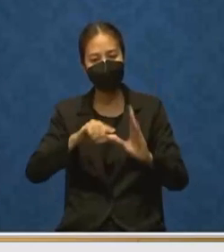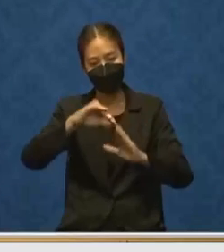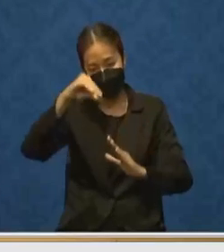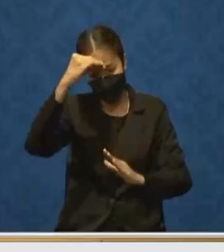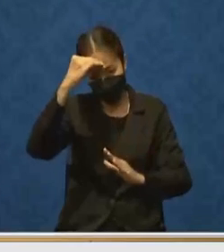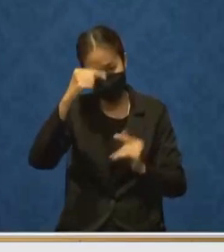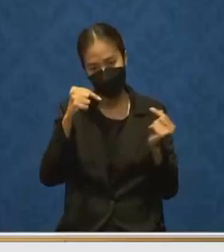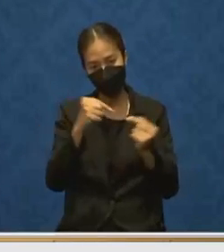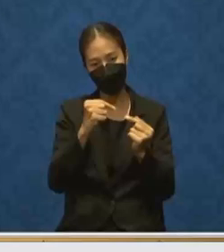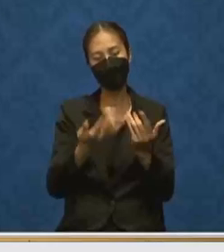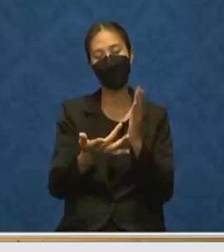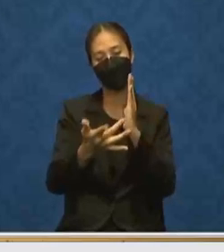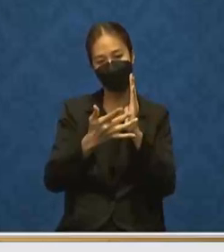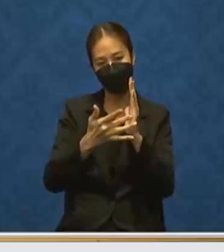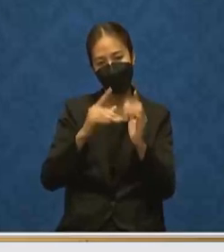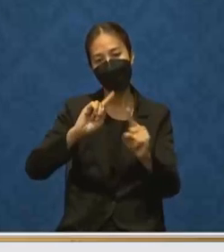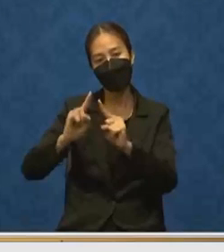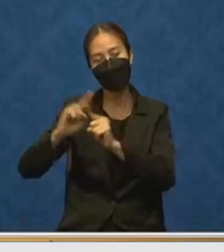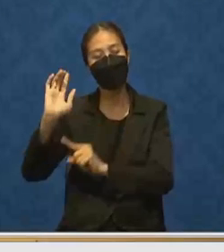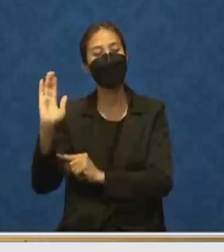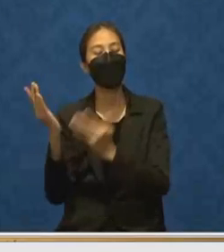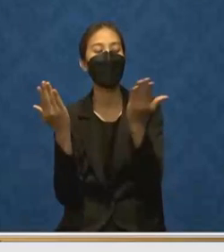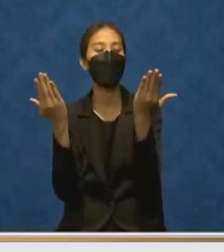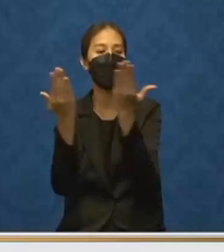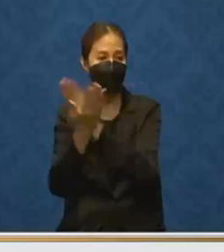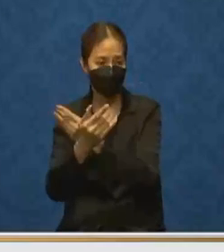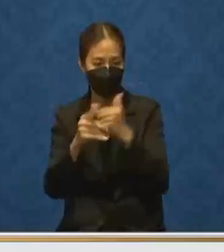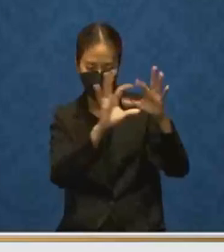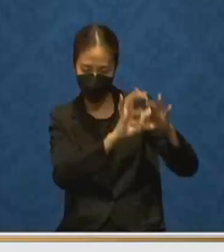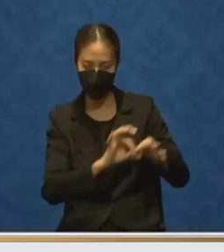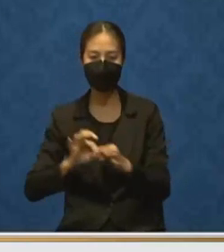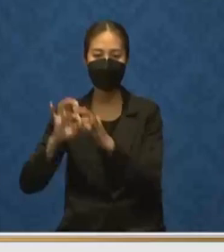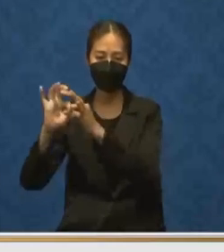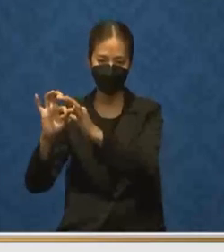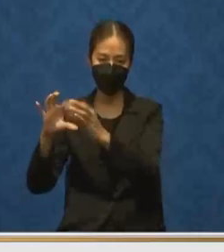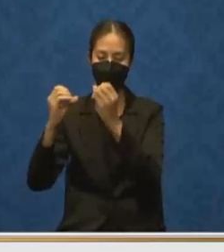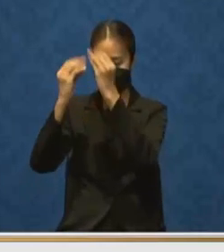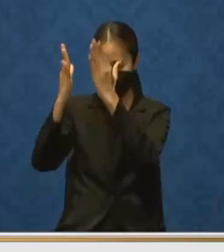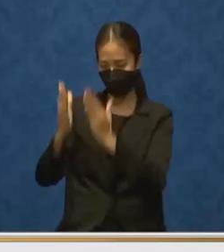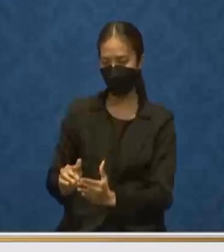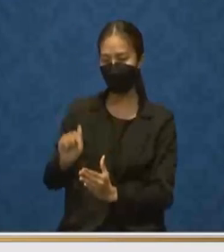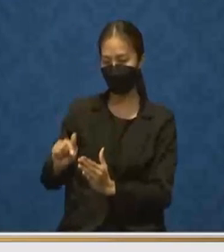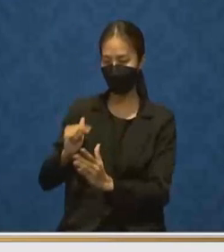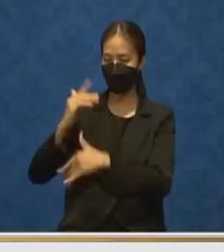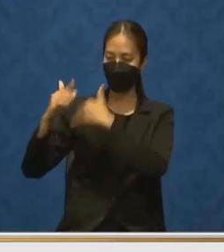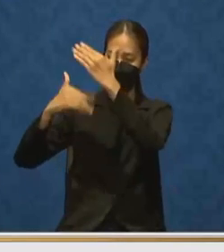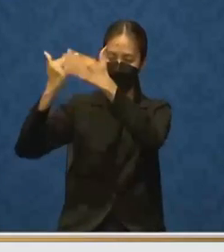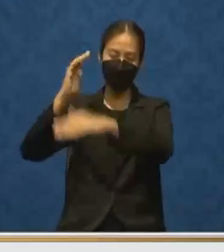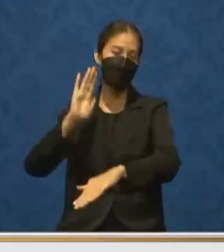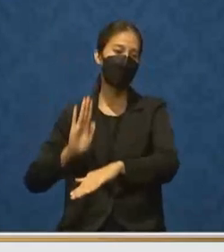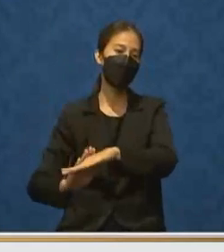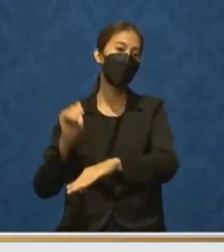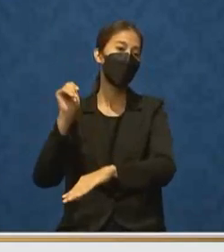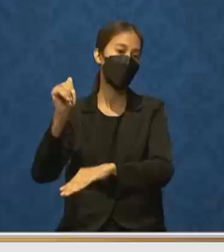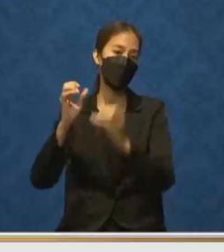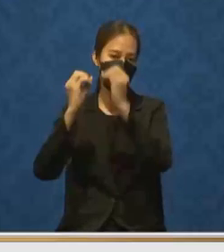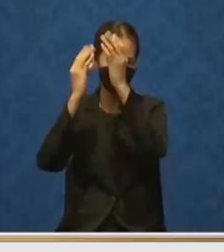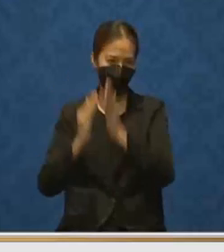รรมและการเปลี่ยนแปลงในศตวรรษที่21พัฒนาครูให้มีสมรรถนะของครูยุคใ